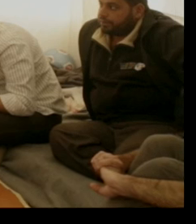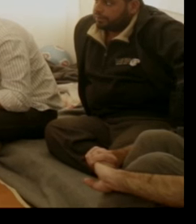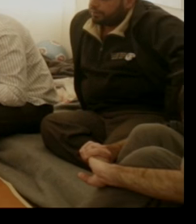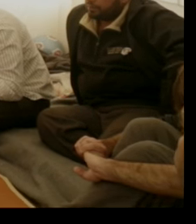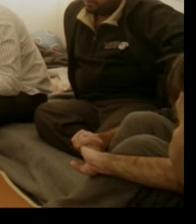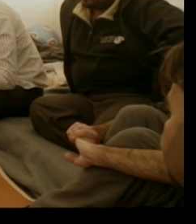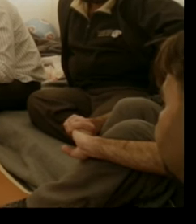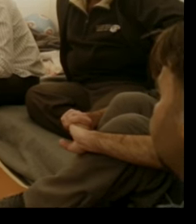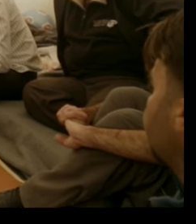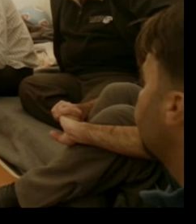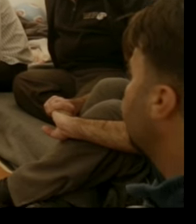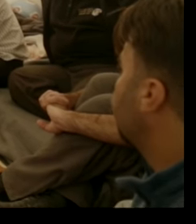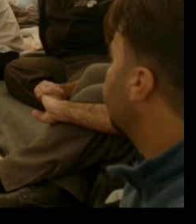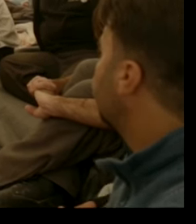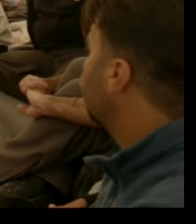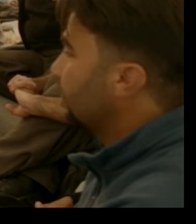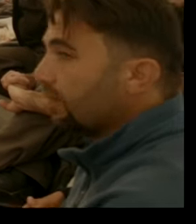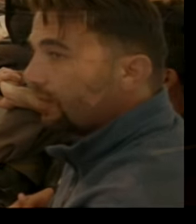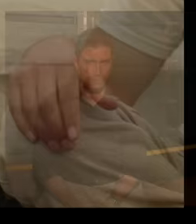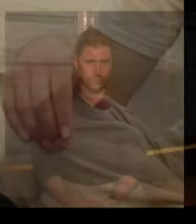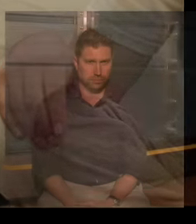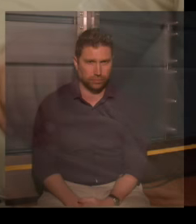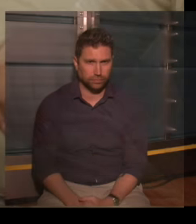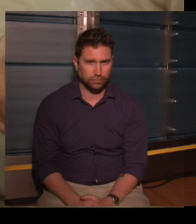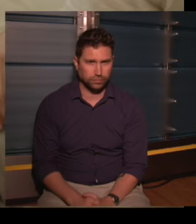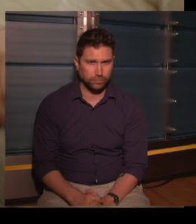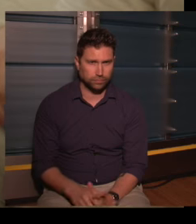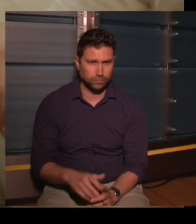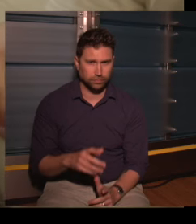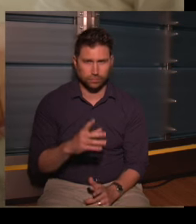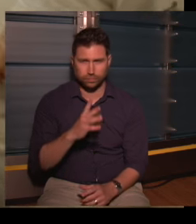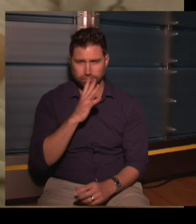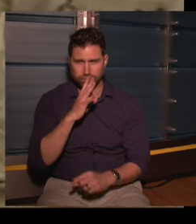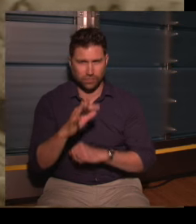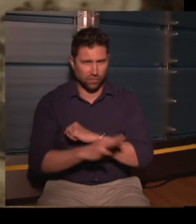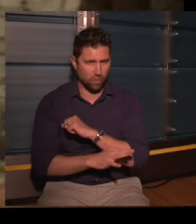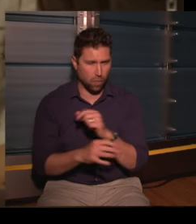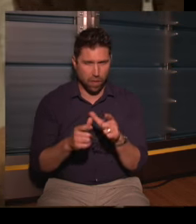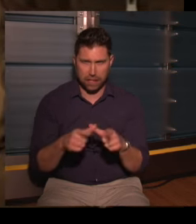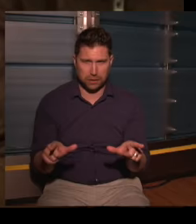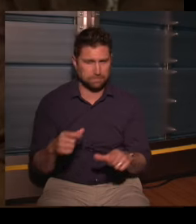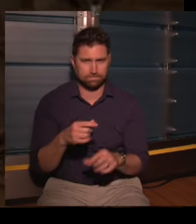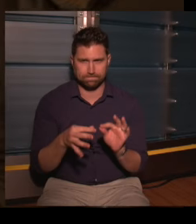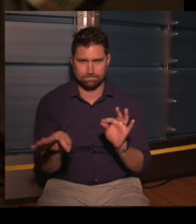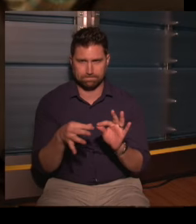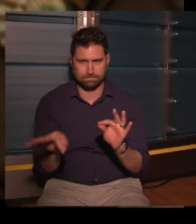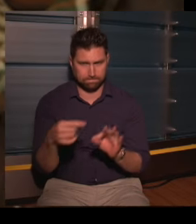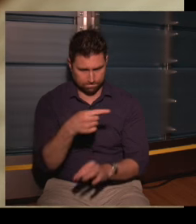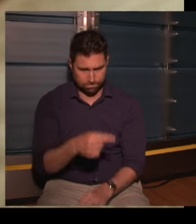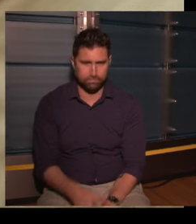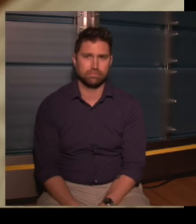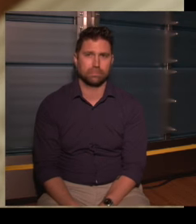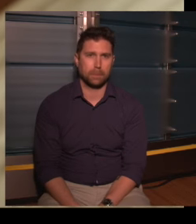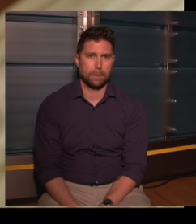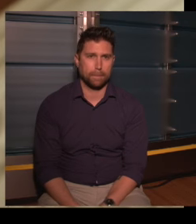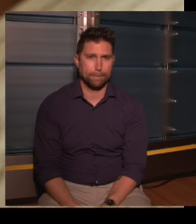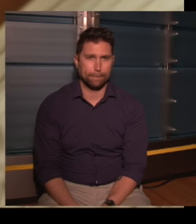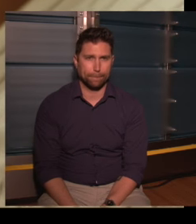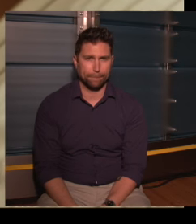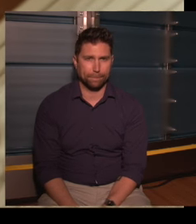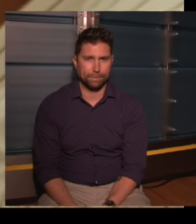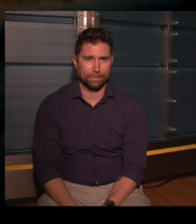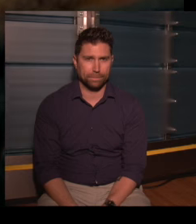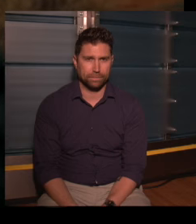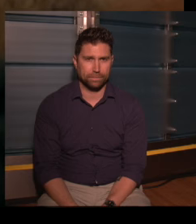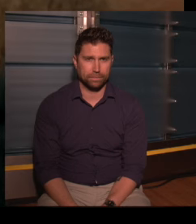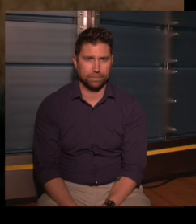نظرة العالم غالبا ما بتكون او احنا مثل ما بنشوفها احنا انه للعرب او للمسلمين دائما